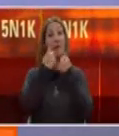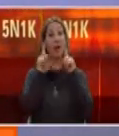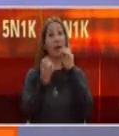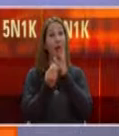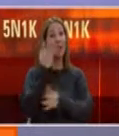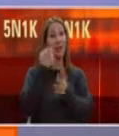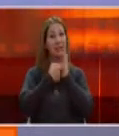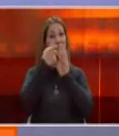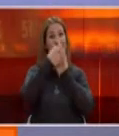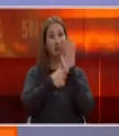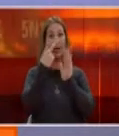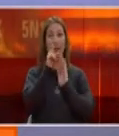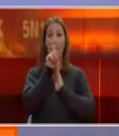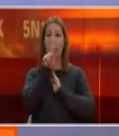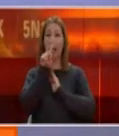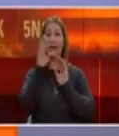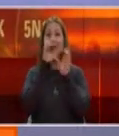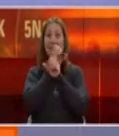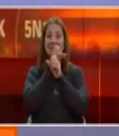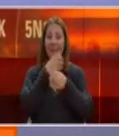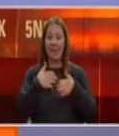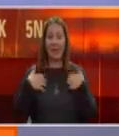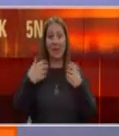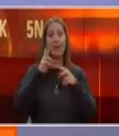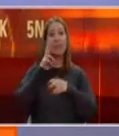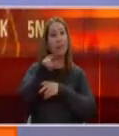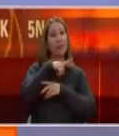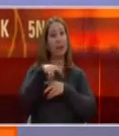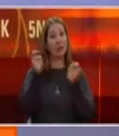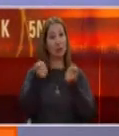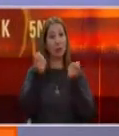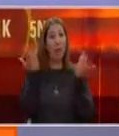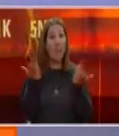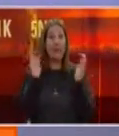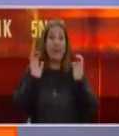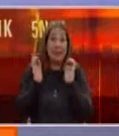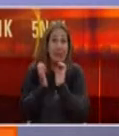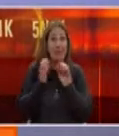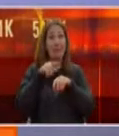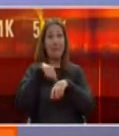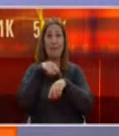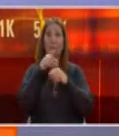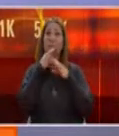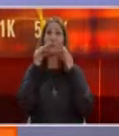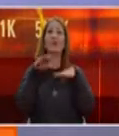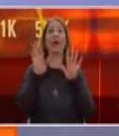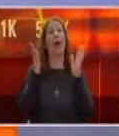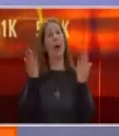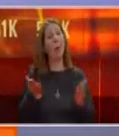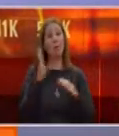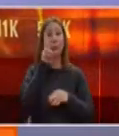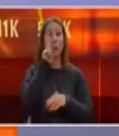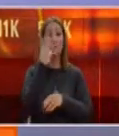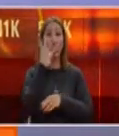Yaratan ismi 2012'nin Türkiye'deki gizli kahramanlarını tanıtmaya çalışıyoruz ama sığdırmak mümkün değil hikayeleri. Son